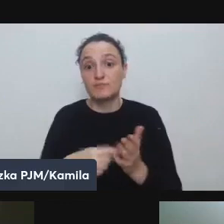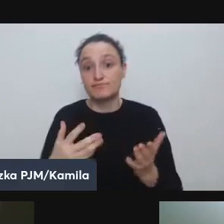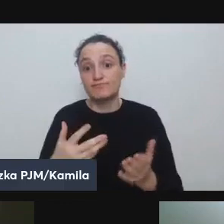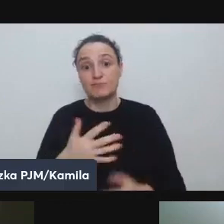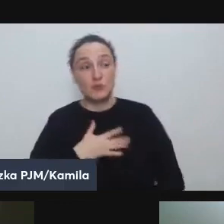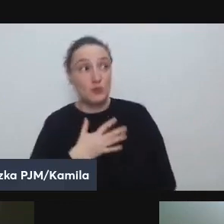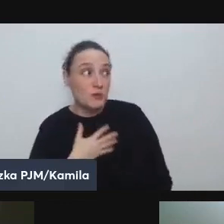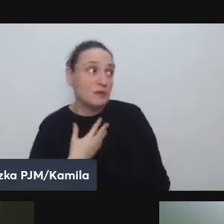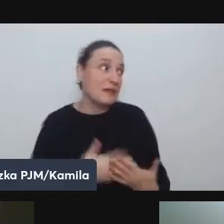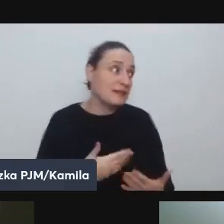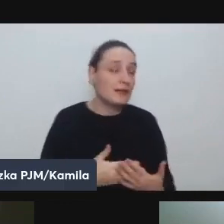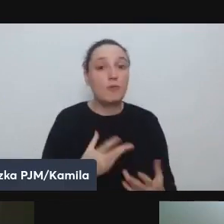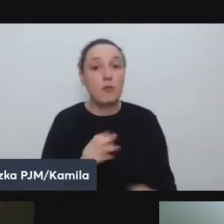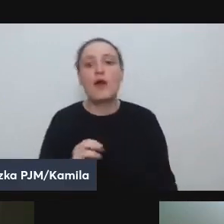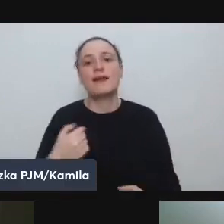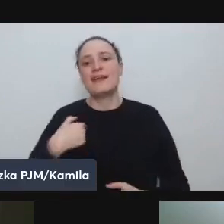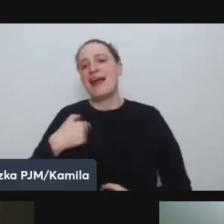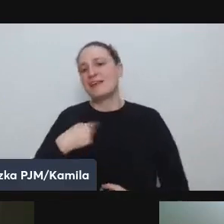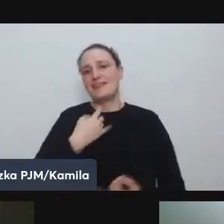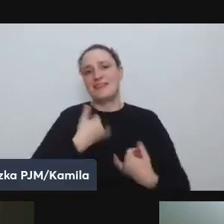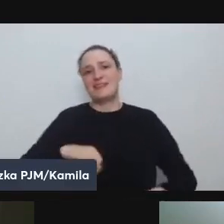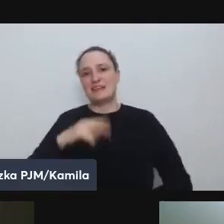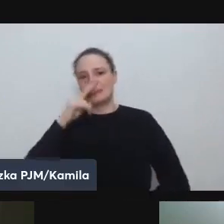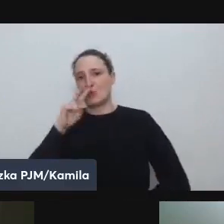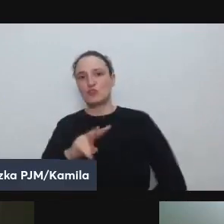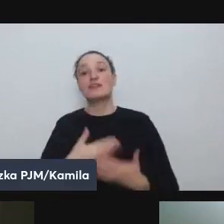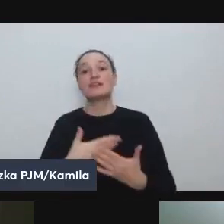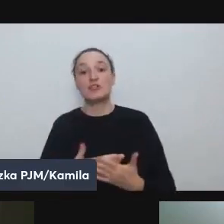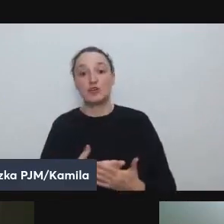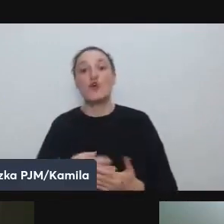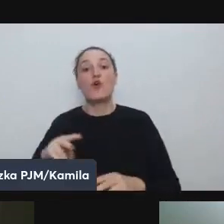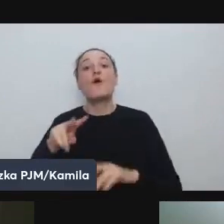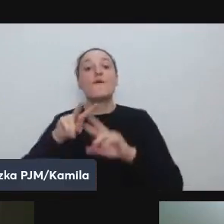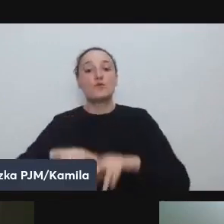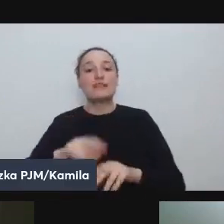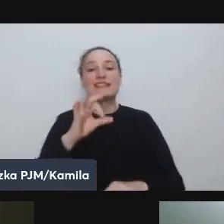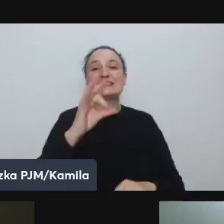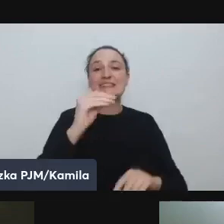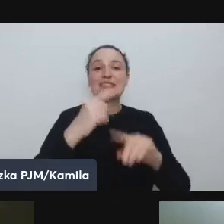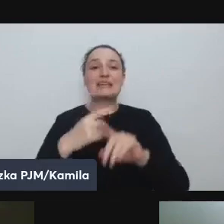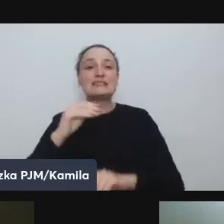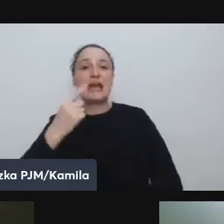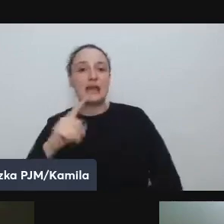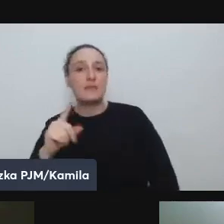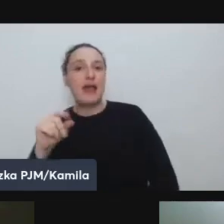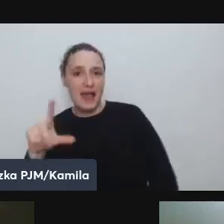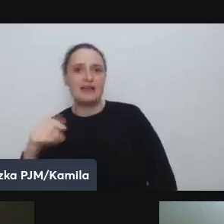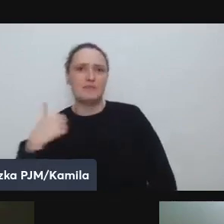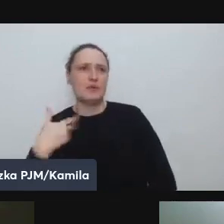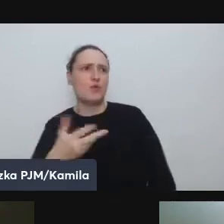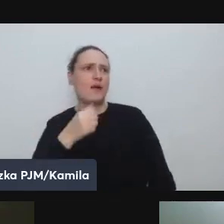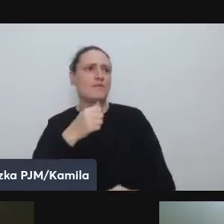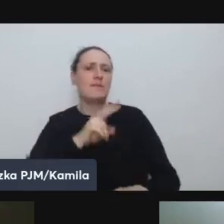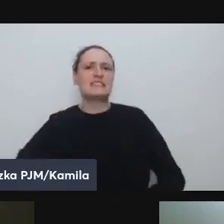bo, a ja mogę mieć inne wrażenie, bo ja byłam też razem z Fundacją Sekset.pl w Ministerstwie Edukacji, no niecały tydzień